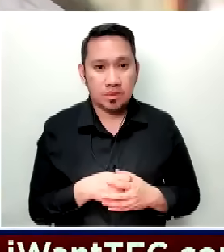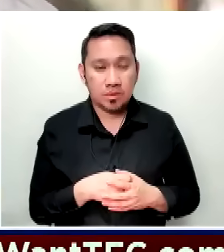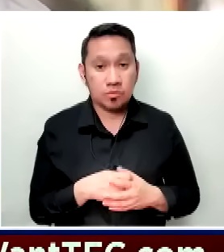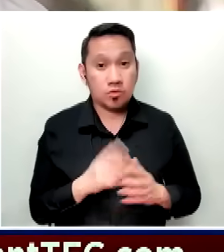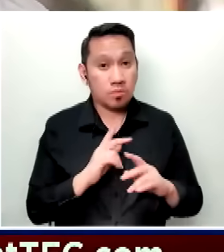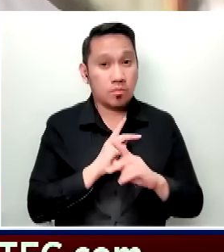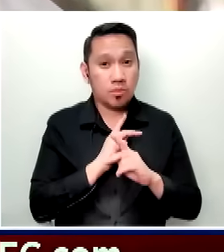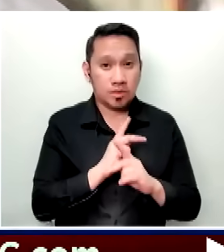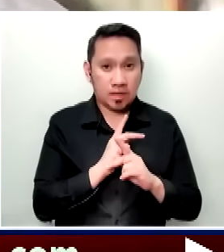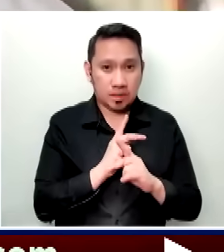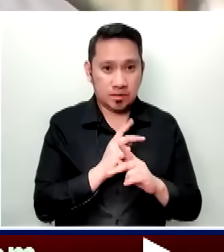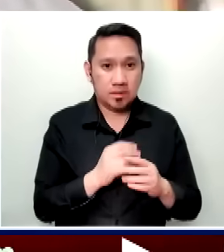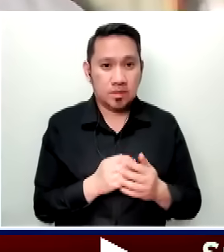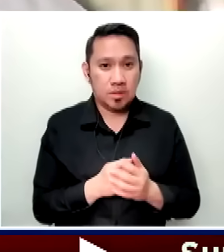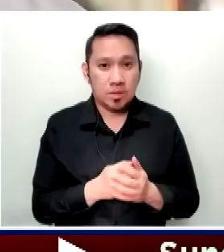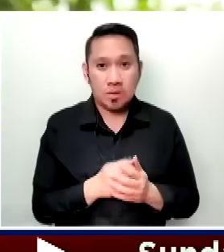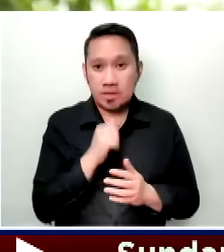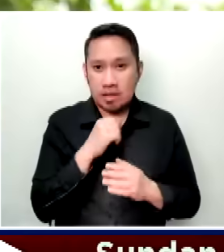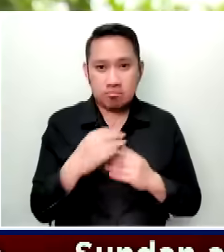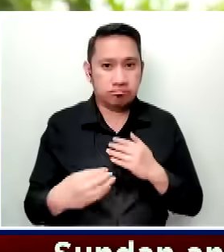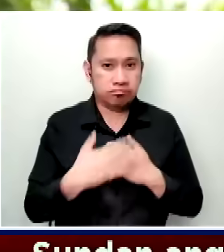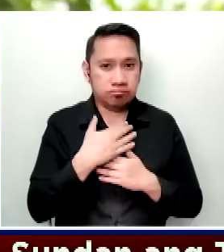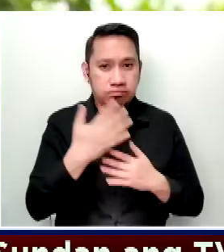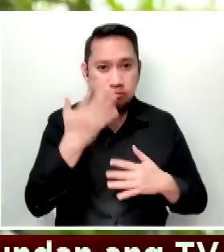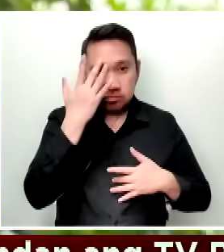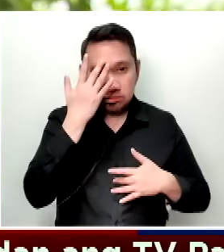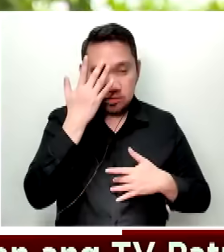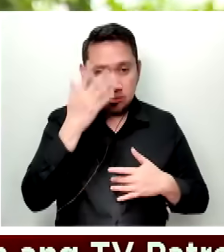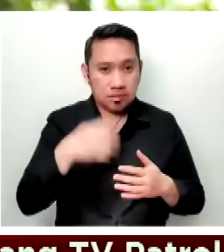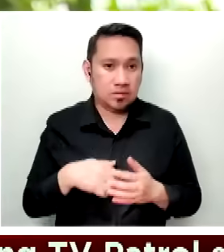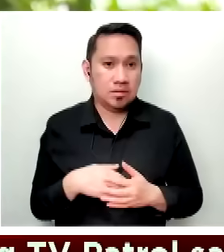protection na rin po para hindi kami magkakasakit. Para sa